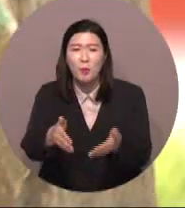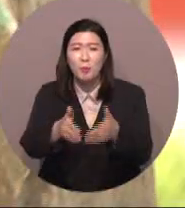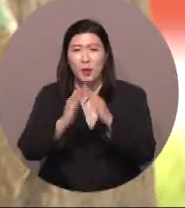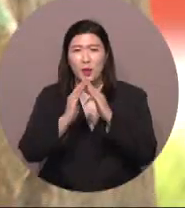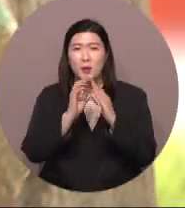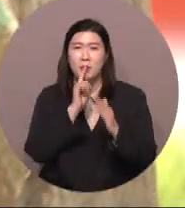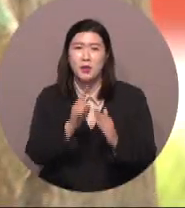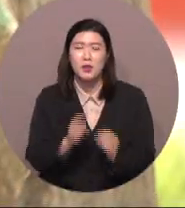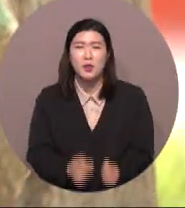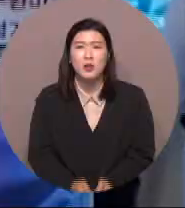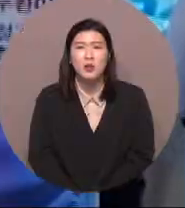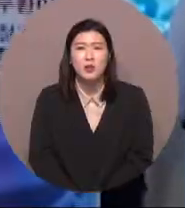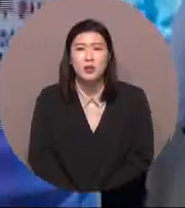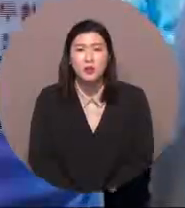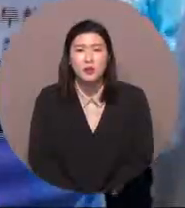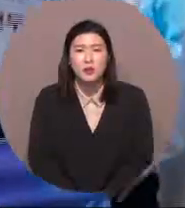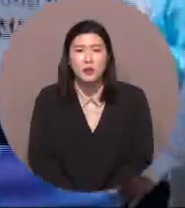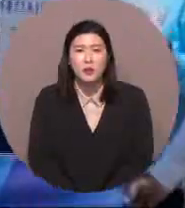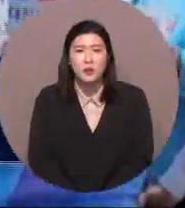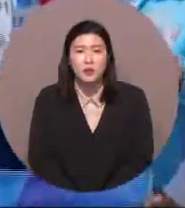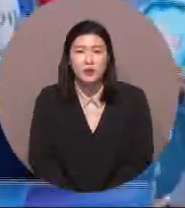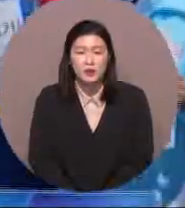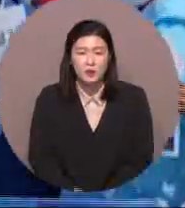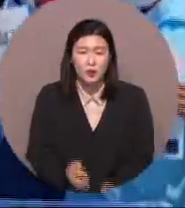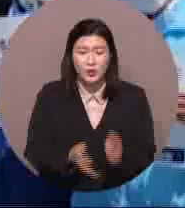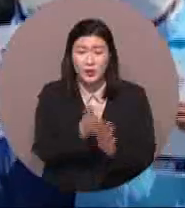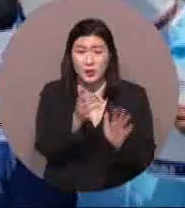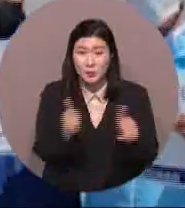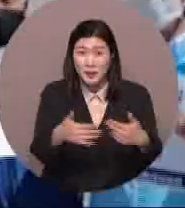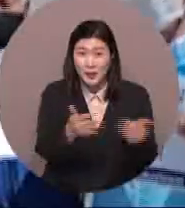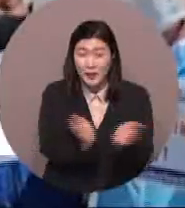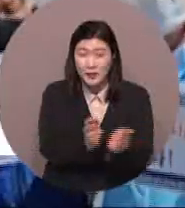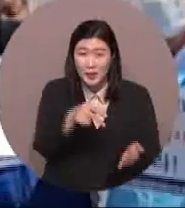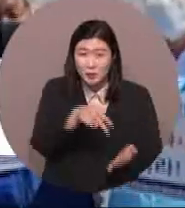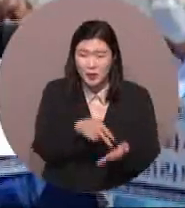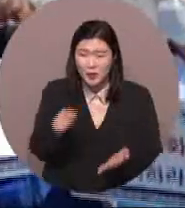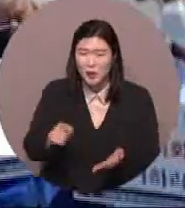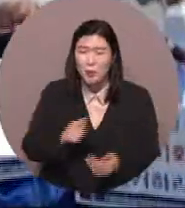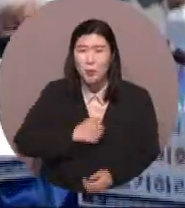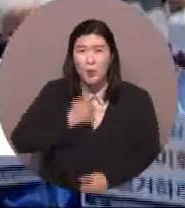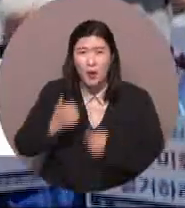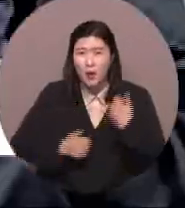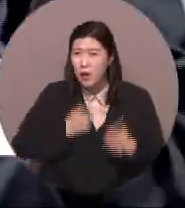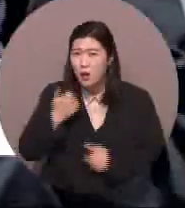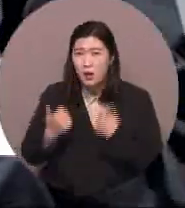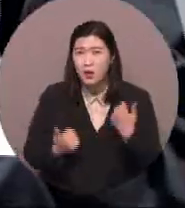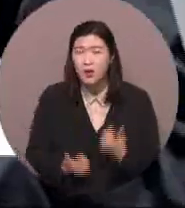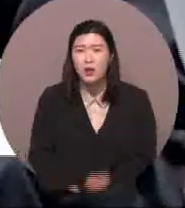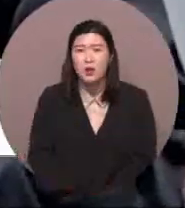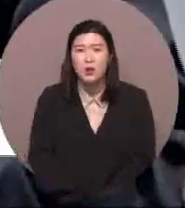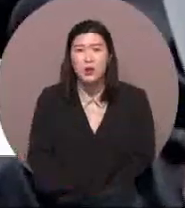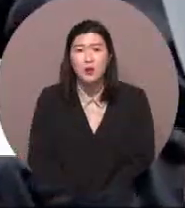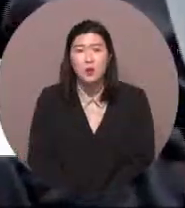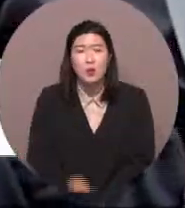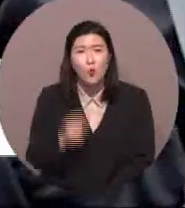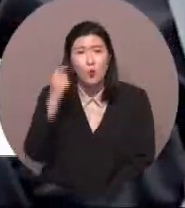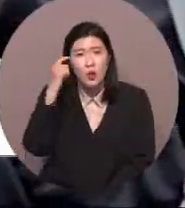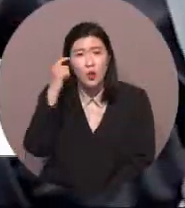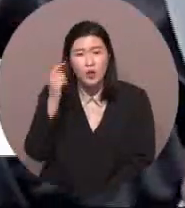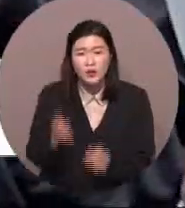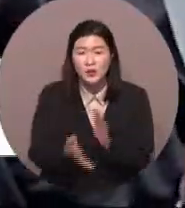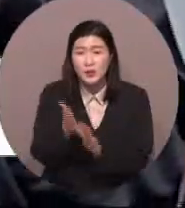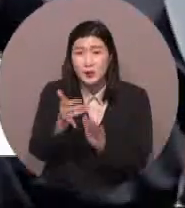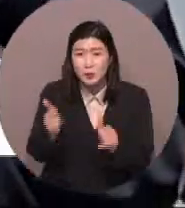것으로 알려졌습니다 5.18 단체 등 시민단체들은 크게 반발하고 있습니다 이들은 시민들을